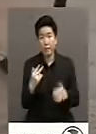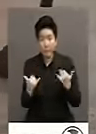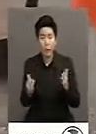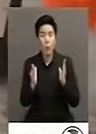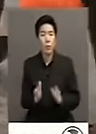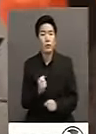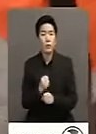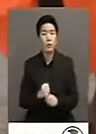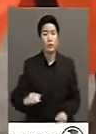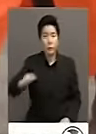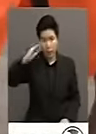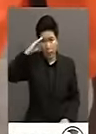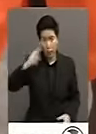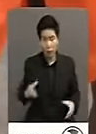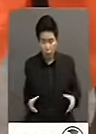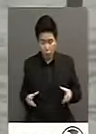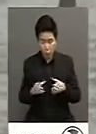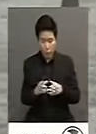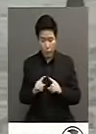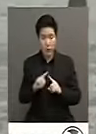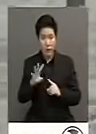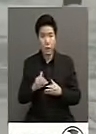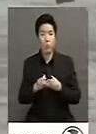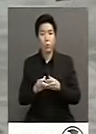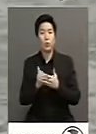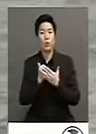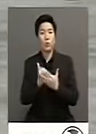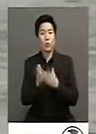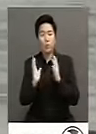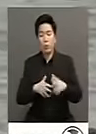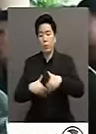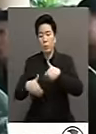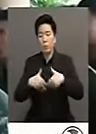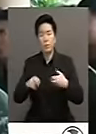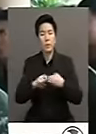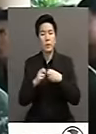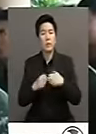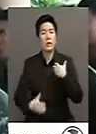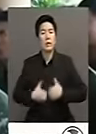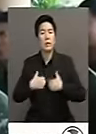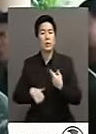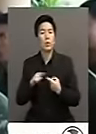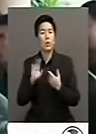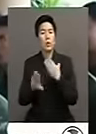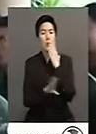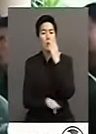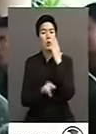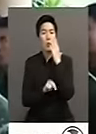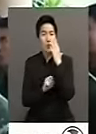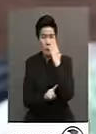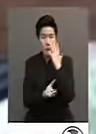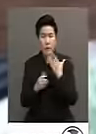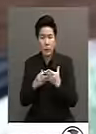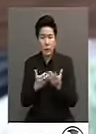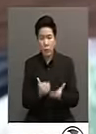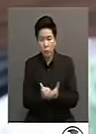ลังพลจากภาคที่4ก็เข้าไปช่วยเหลืออพยพพี่น้องที่ประสบภัยในพื้นที่นครศรีธรรมราชแล้วก็พากัน